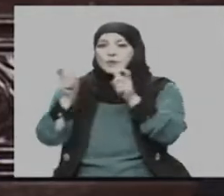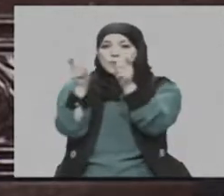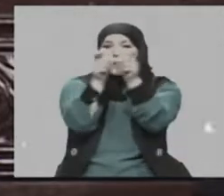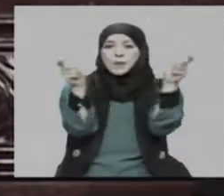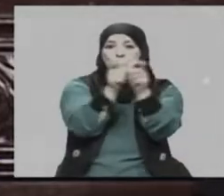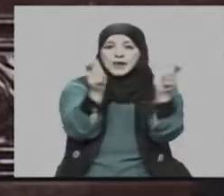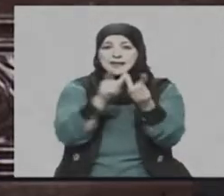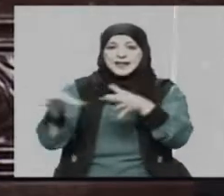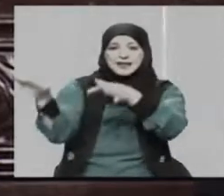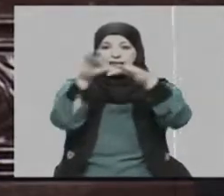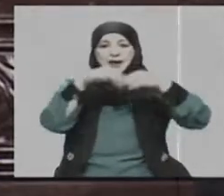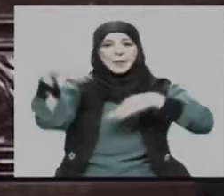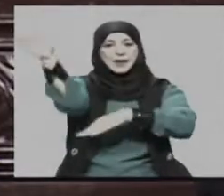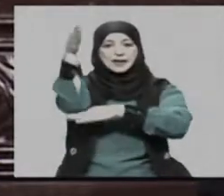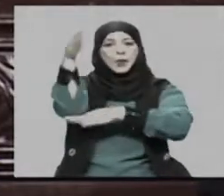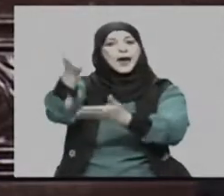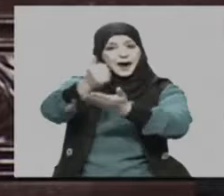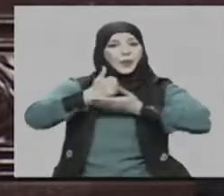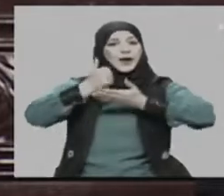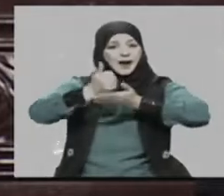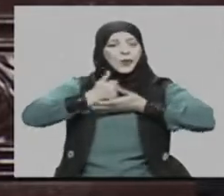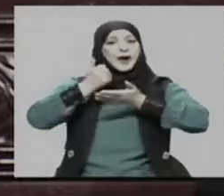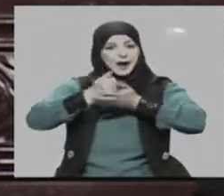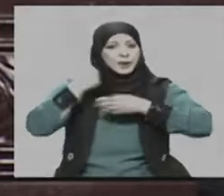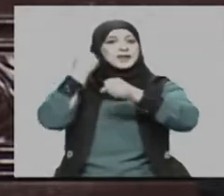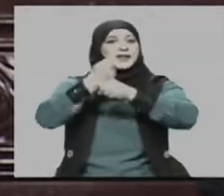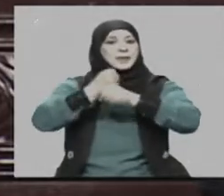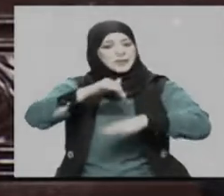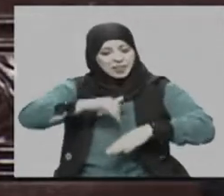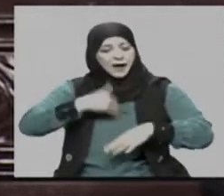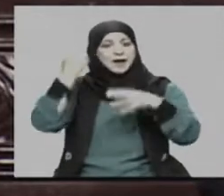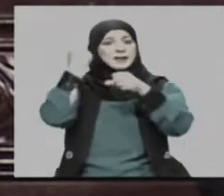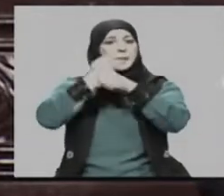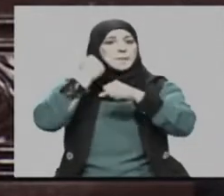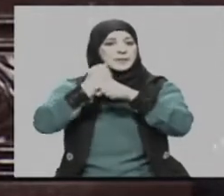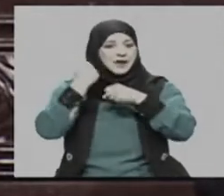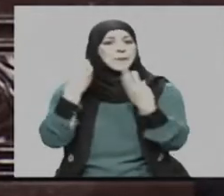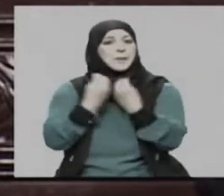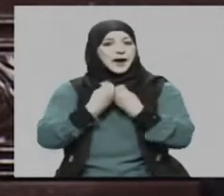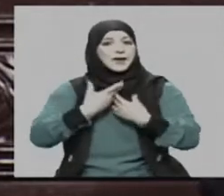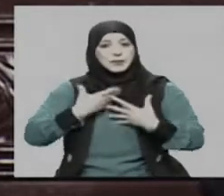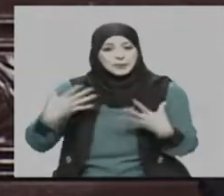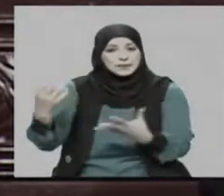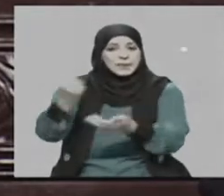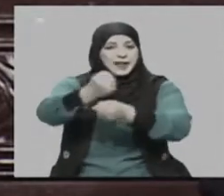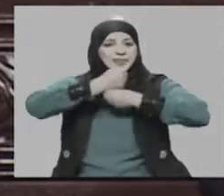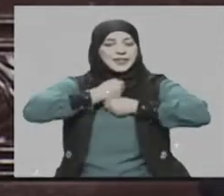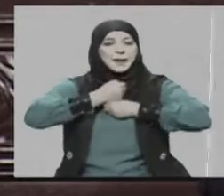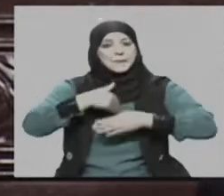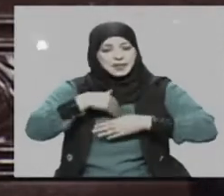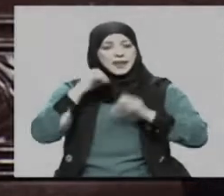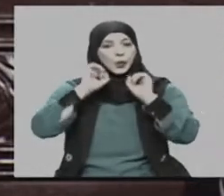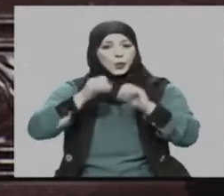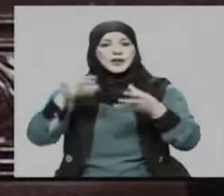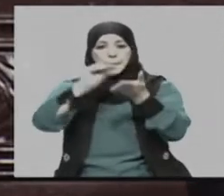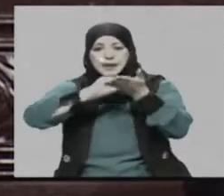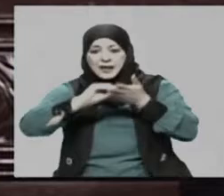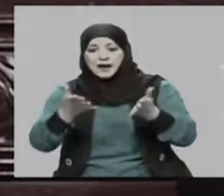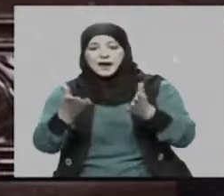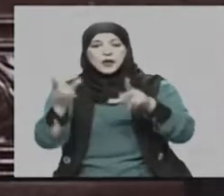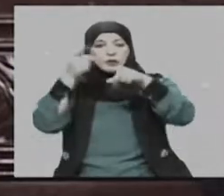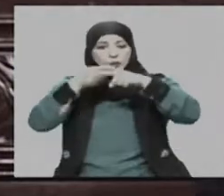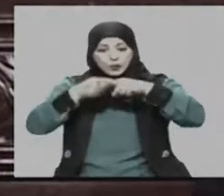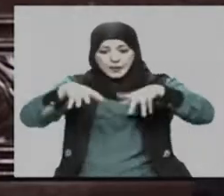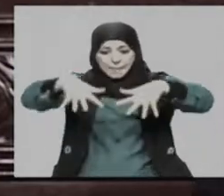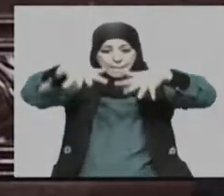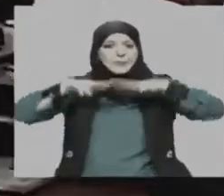الدولة تعاونت معنا وضحات معنا ووقفت. إدارة مجلسكم